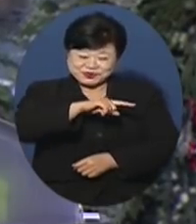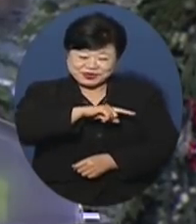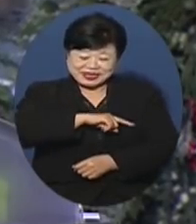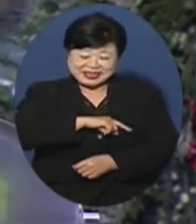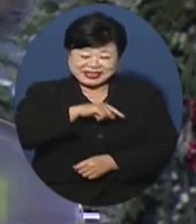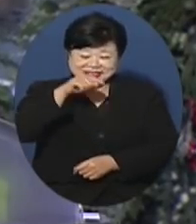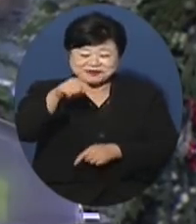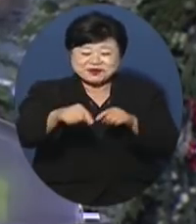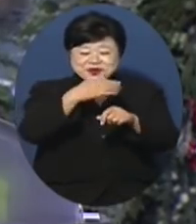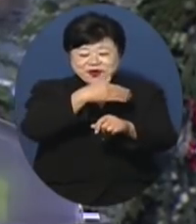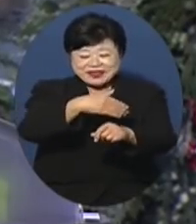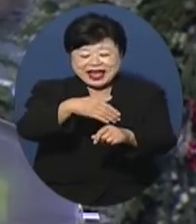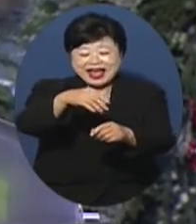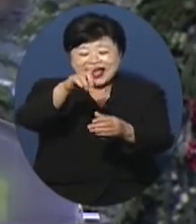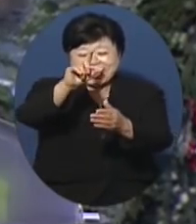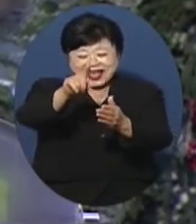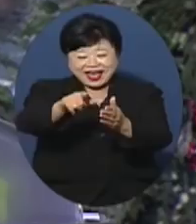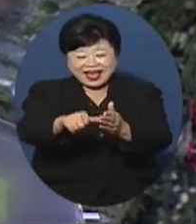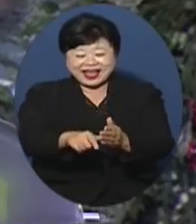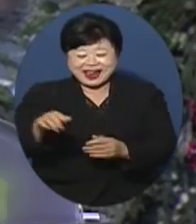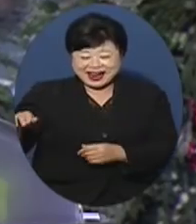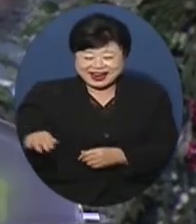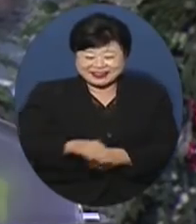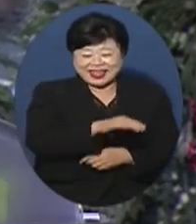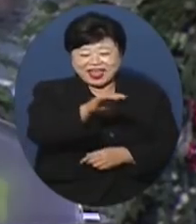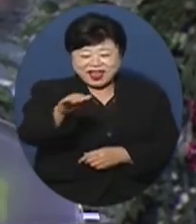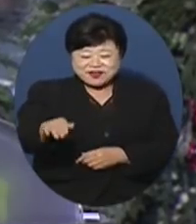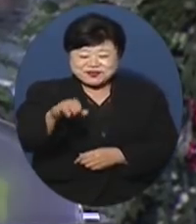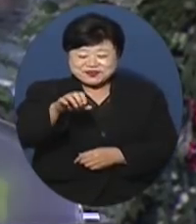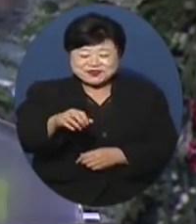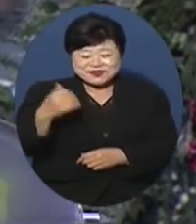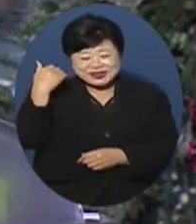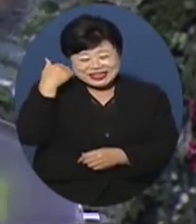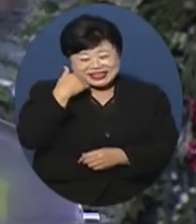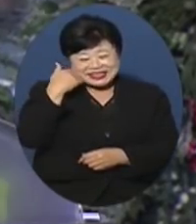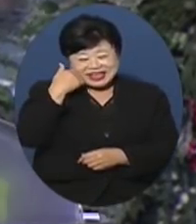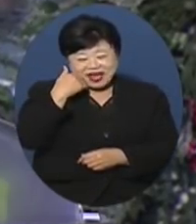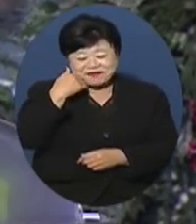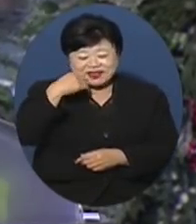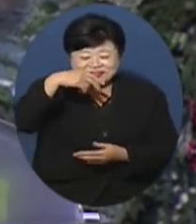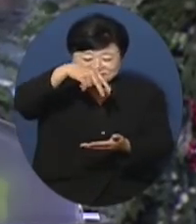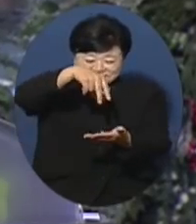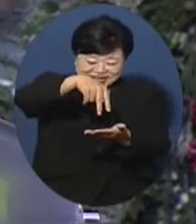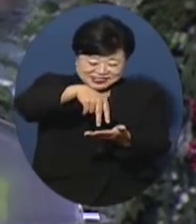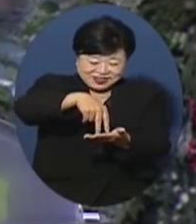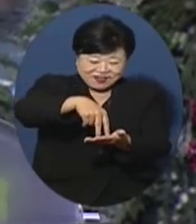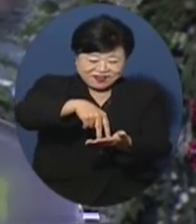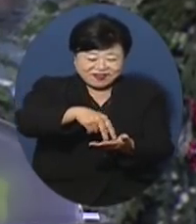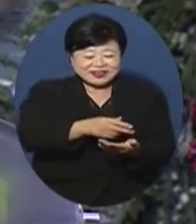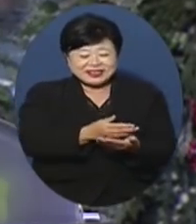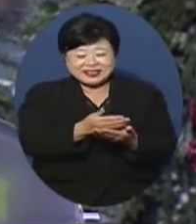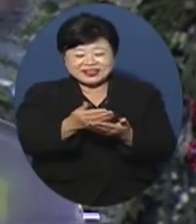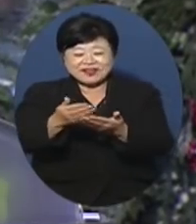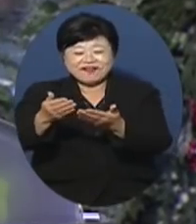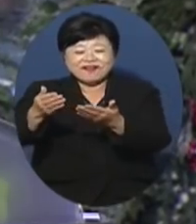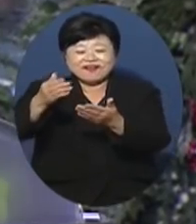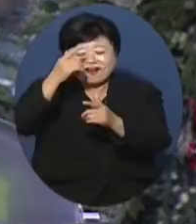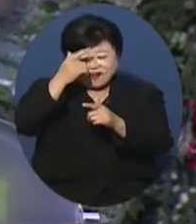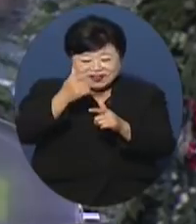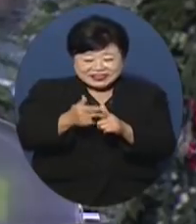예수 이름으로 나갈 때 우리 앞에 누가